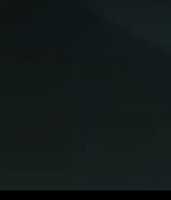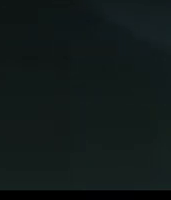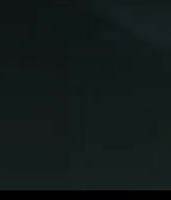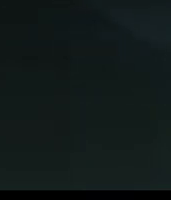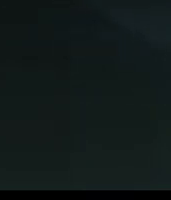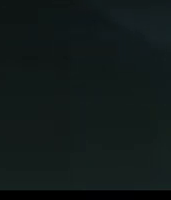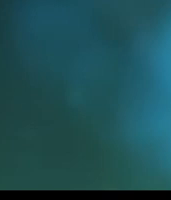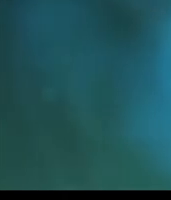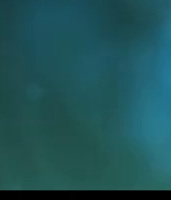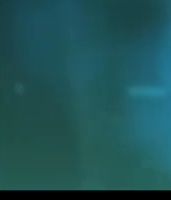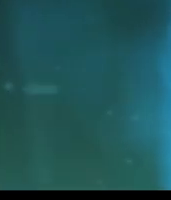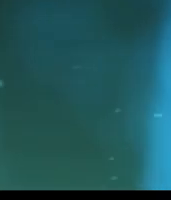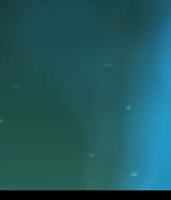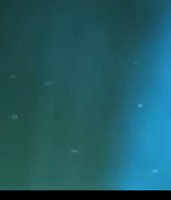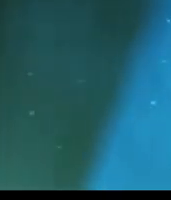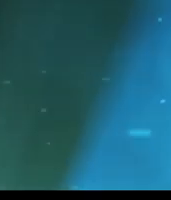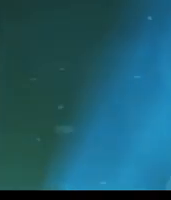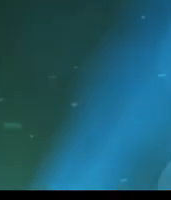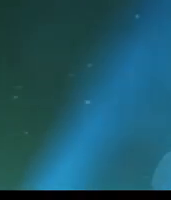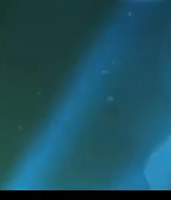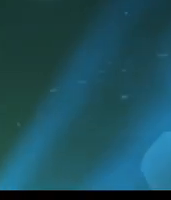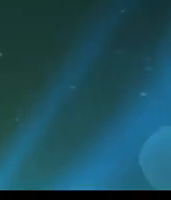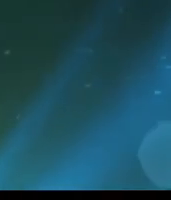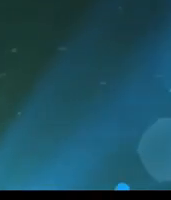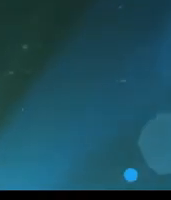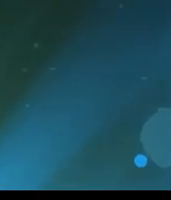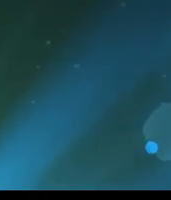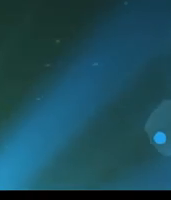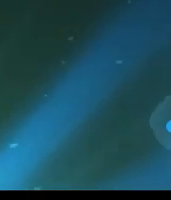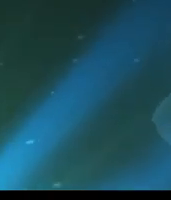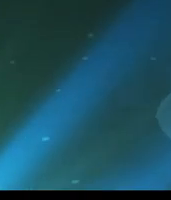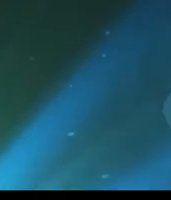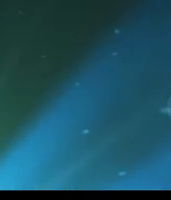عيل وسلطان أسرو